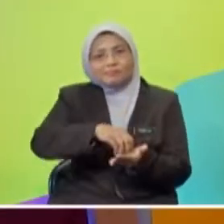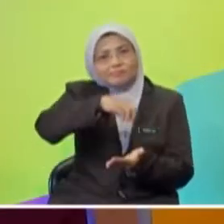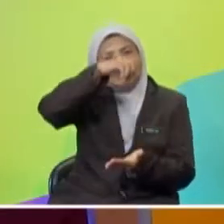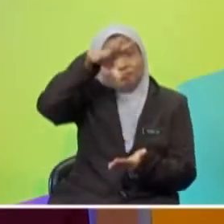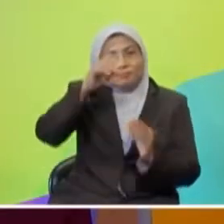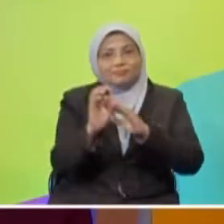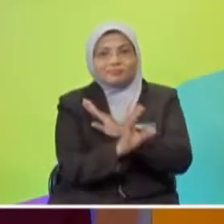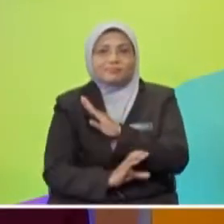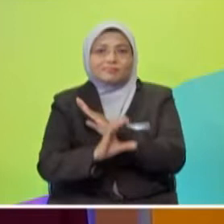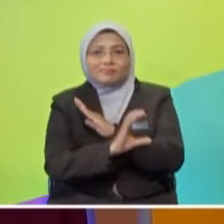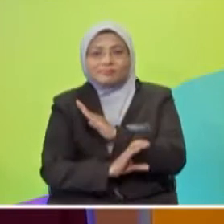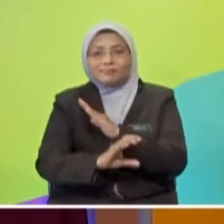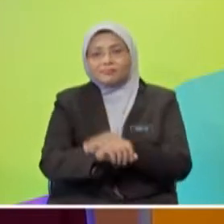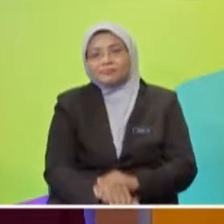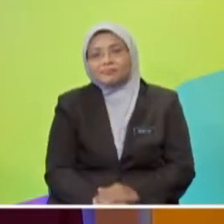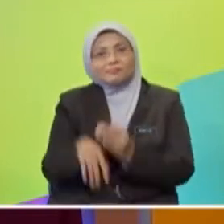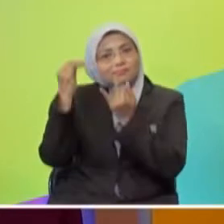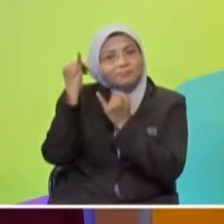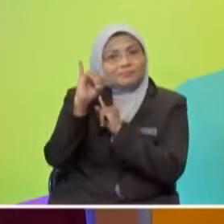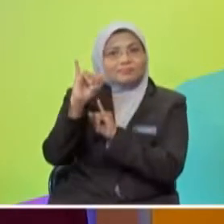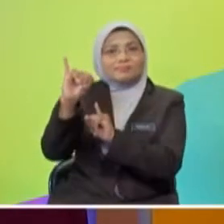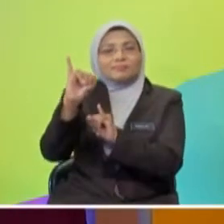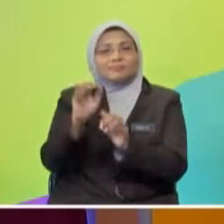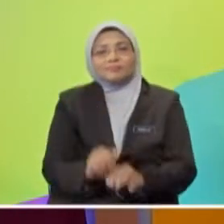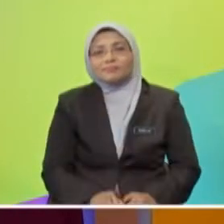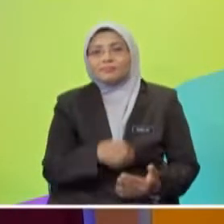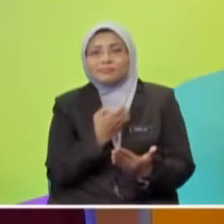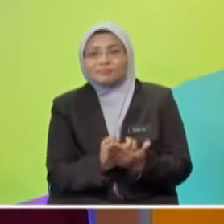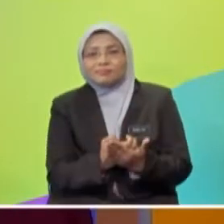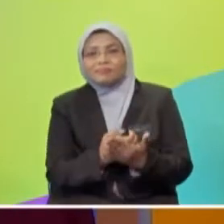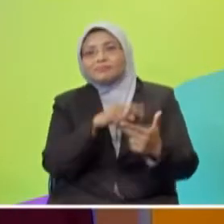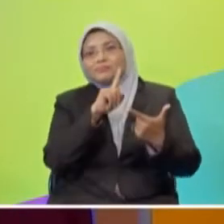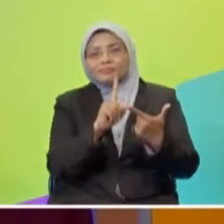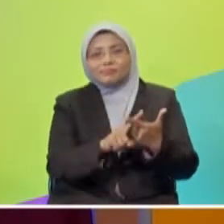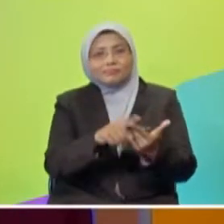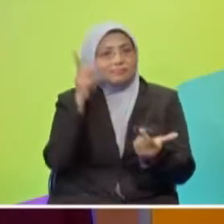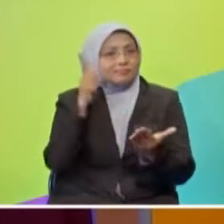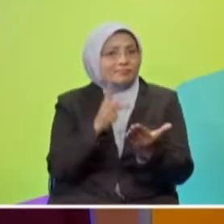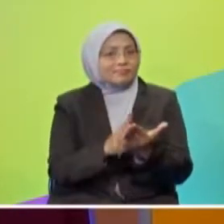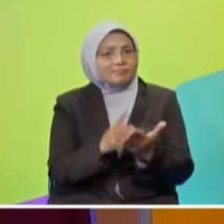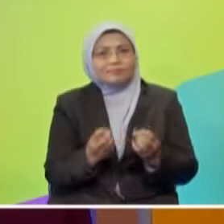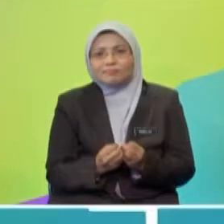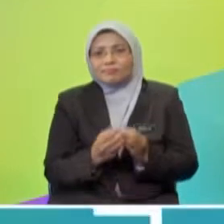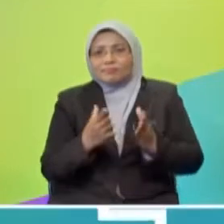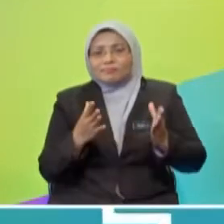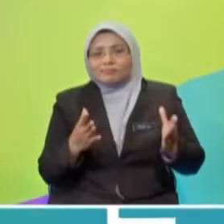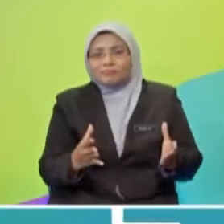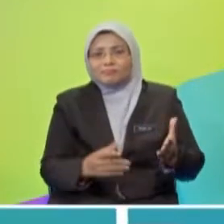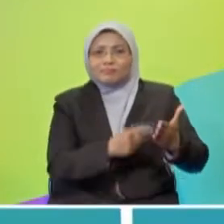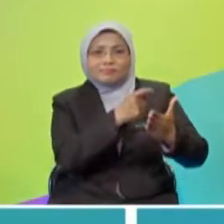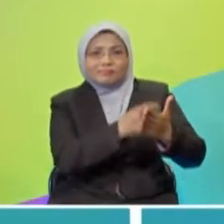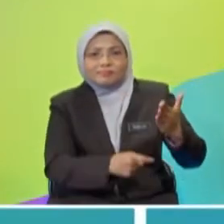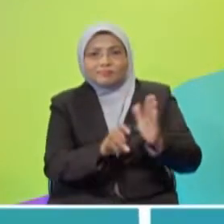oke semangat senyuman dalam bidang ekonomi yang kedua ialah memperkenalkan pelbagai jenis Cukai